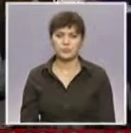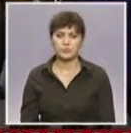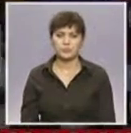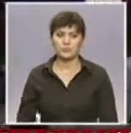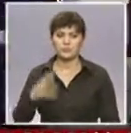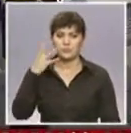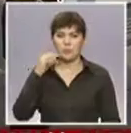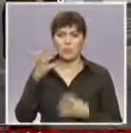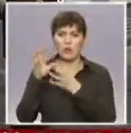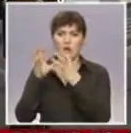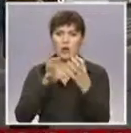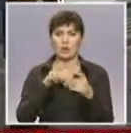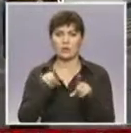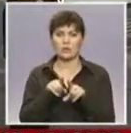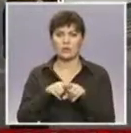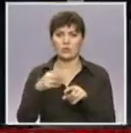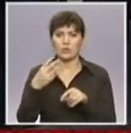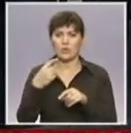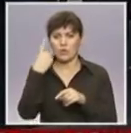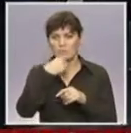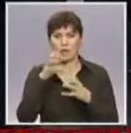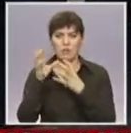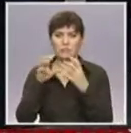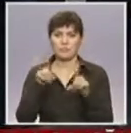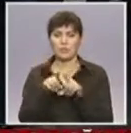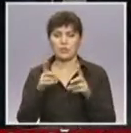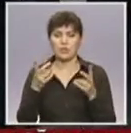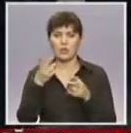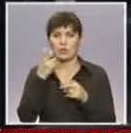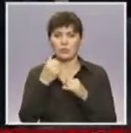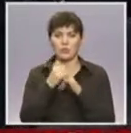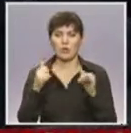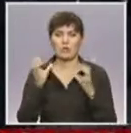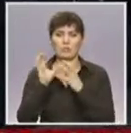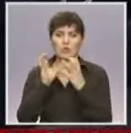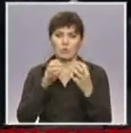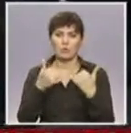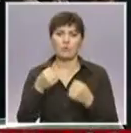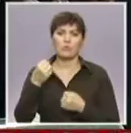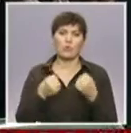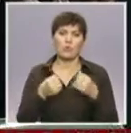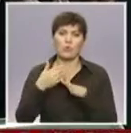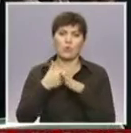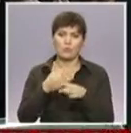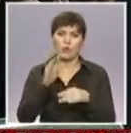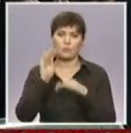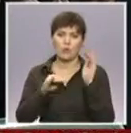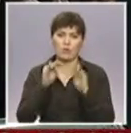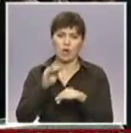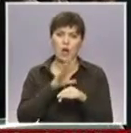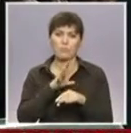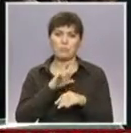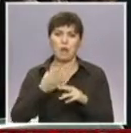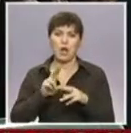Алматының муниципалды КАП 3 және жекеменшік талап автопаркіне тиесілі 200-ден астам автобусы жүргізуші көмекшісі құрылғысымен